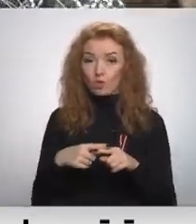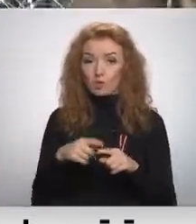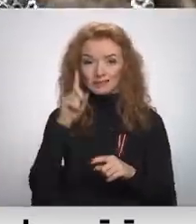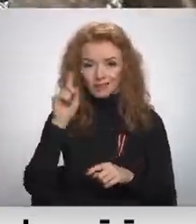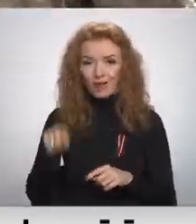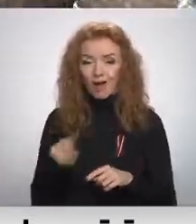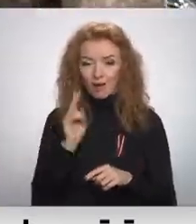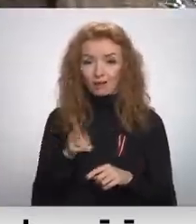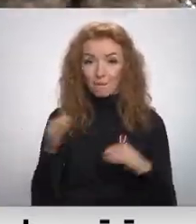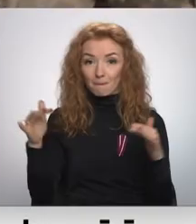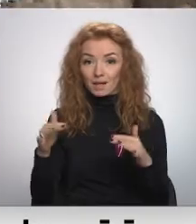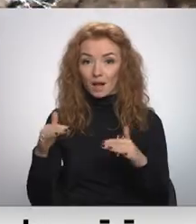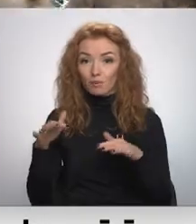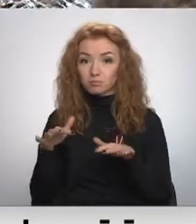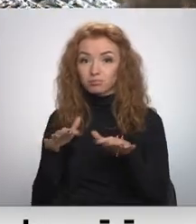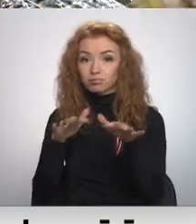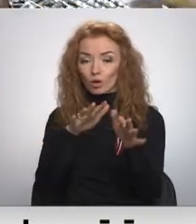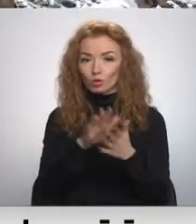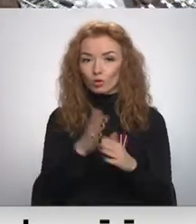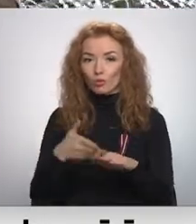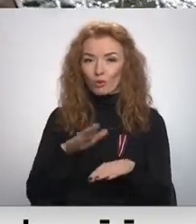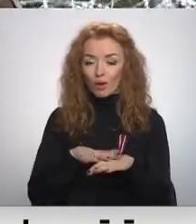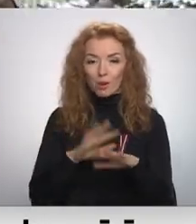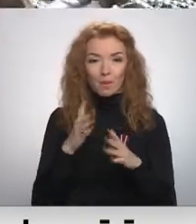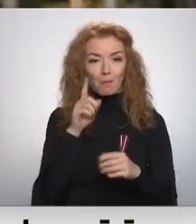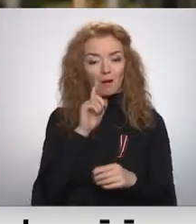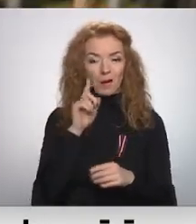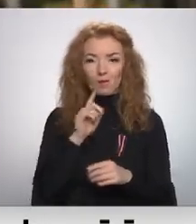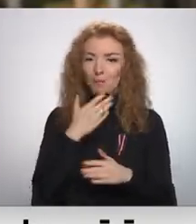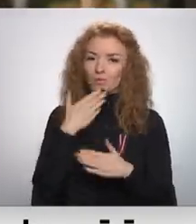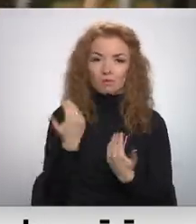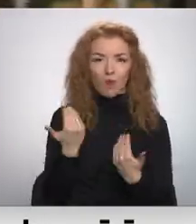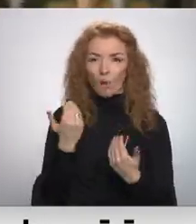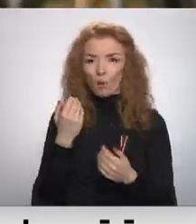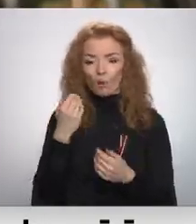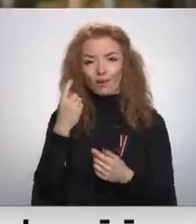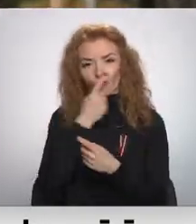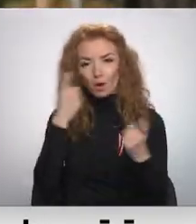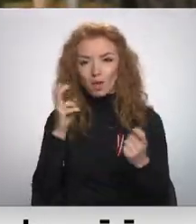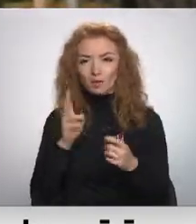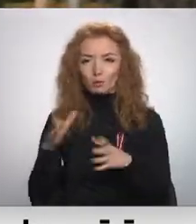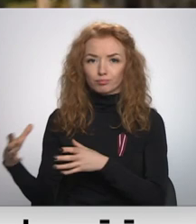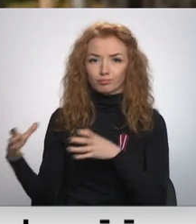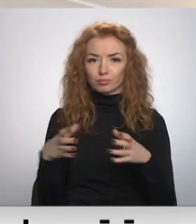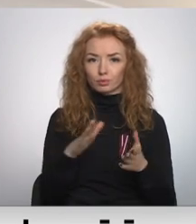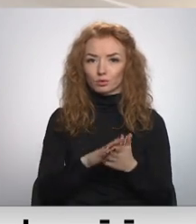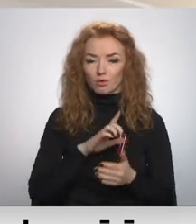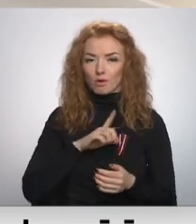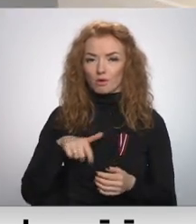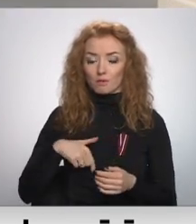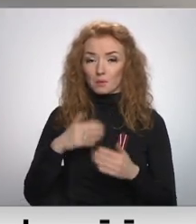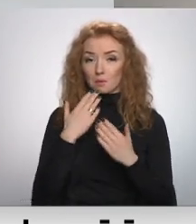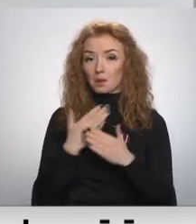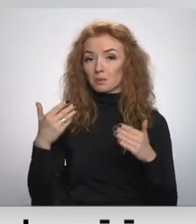zināms, ka migranti tuvojas Polijas robežai. Pagaidām nav signāla, ka lielāks cilvēku pūls dotos Latvijas virzienā.